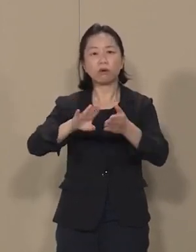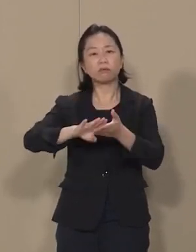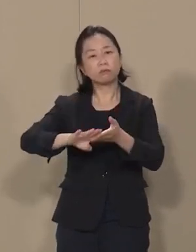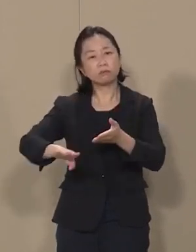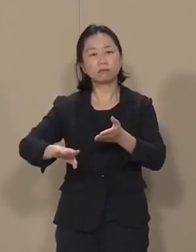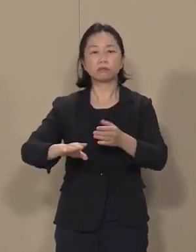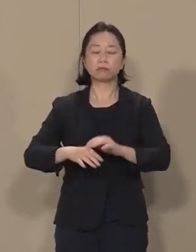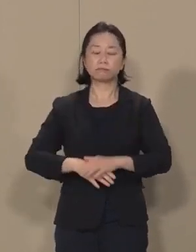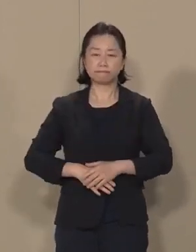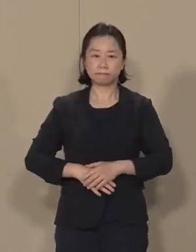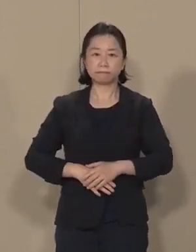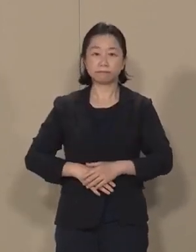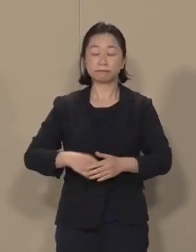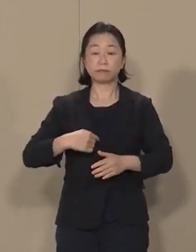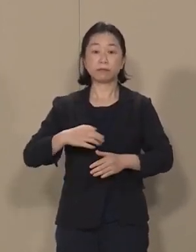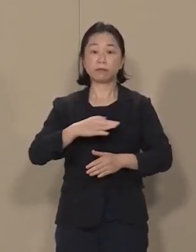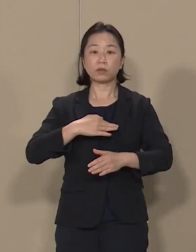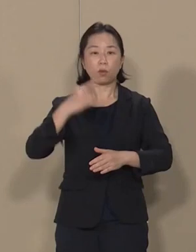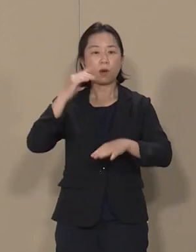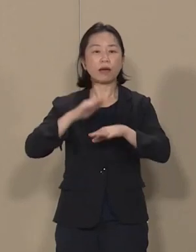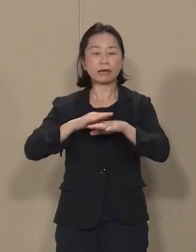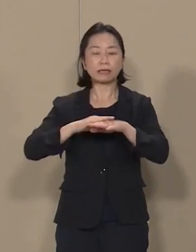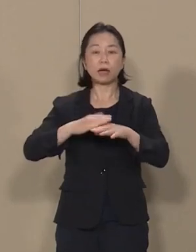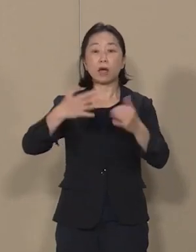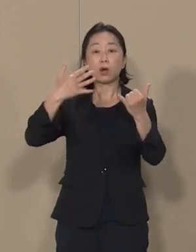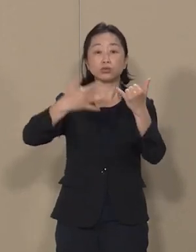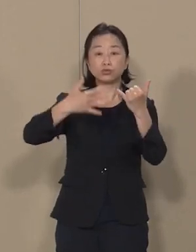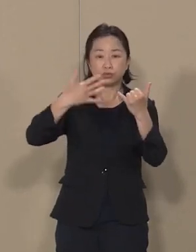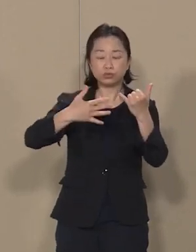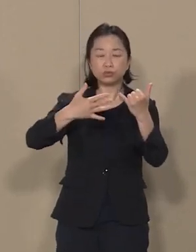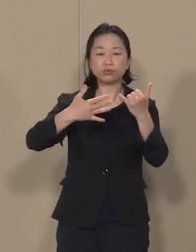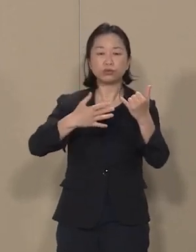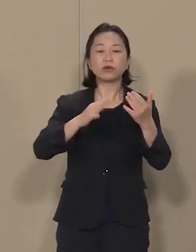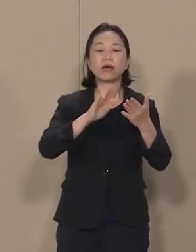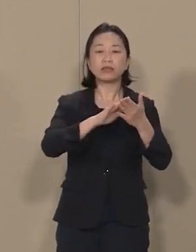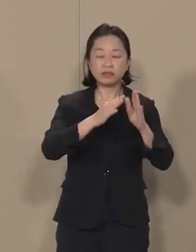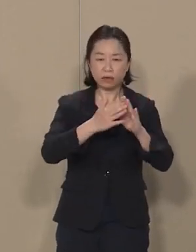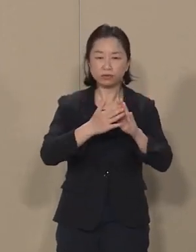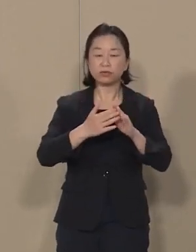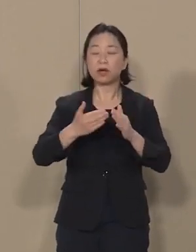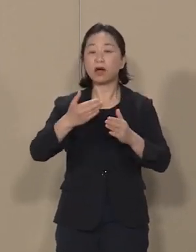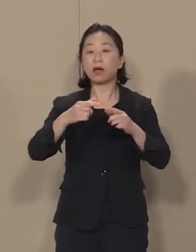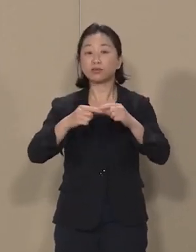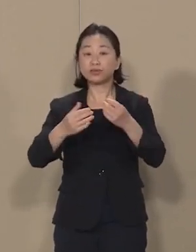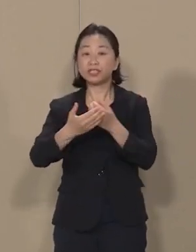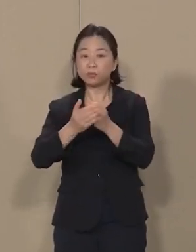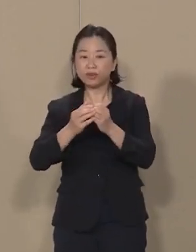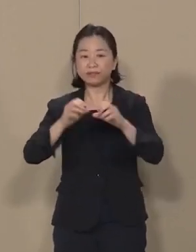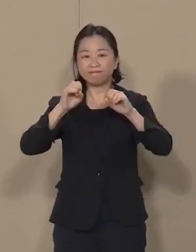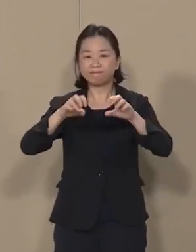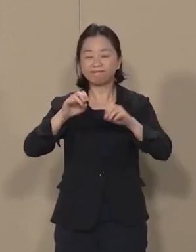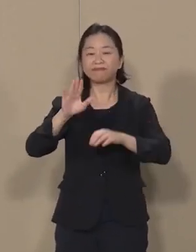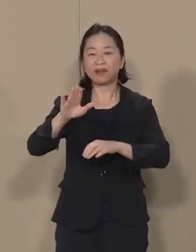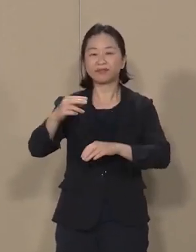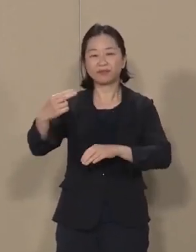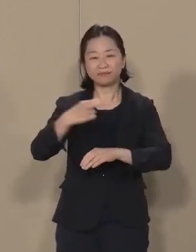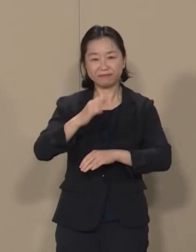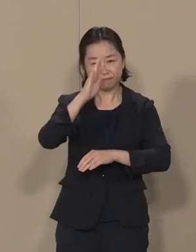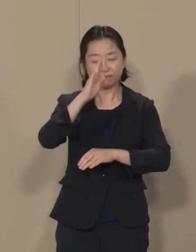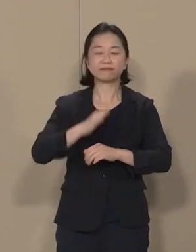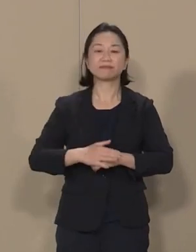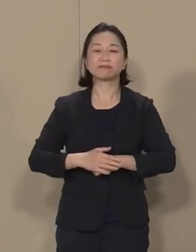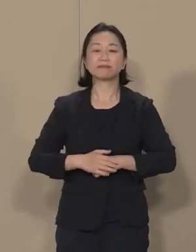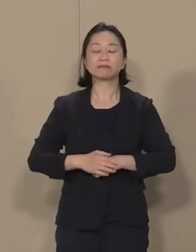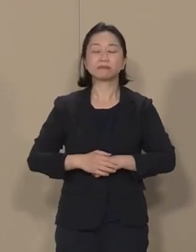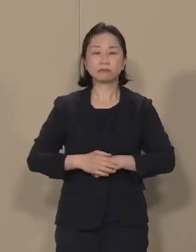私たちの考え方はチャンネル桜あるいはyoutube 番組の国文字チャンネルというところで流れていますのでぜひ見ていただきたいと思いますけれど